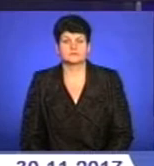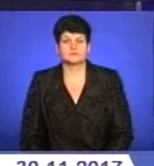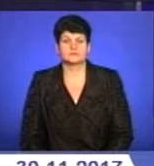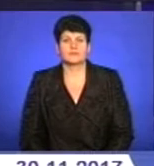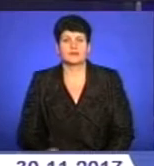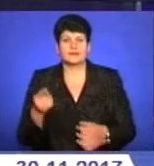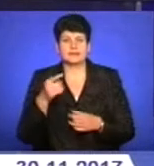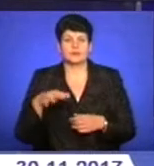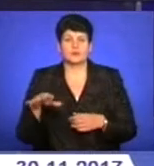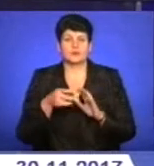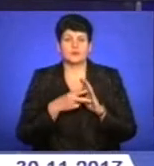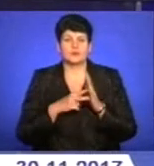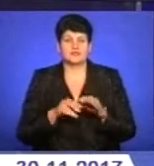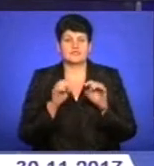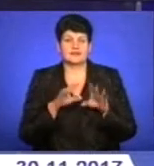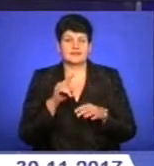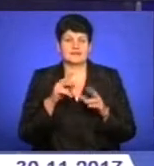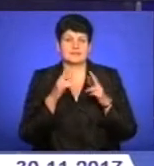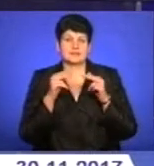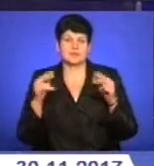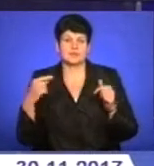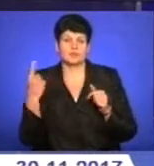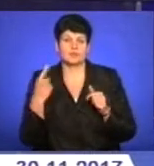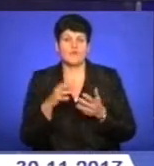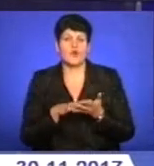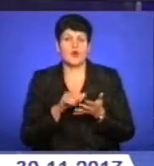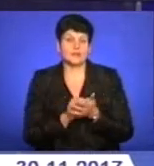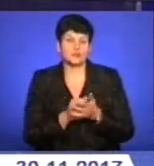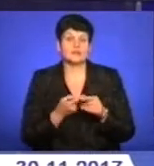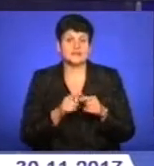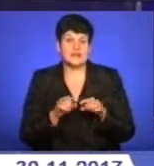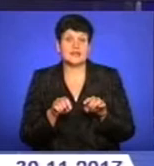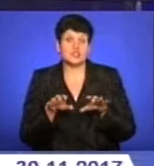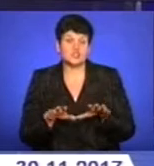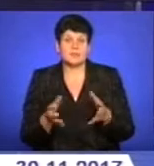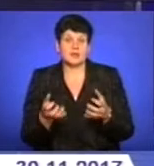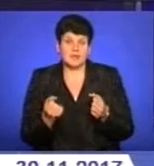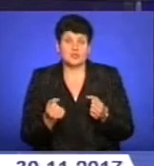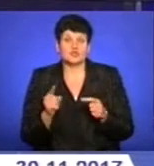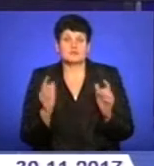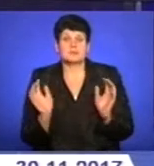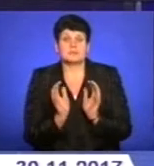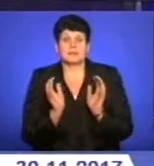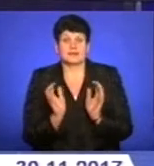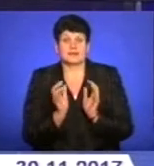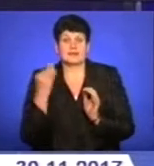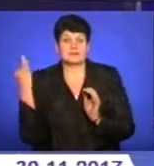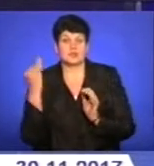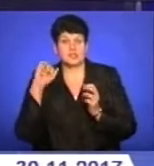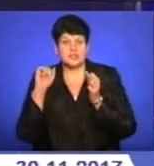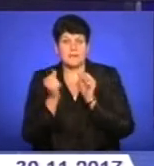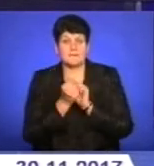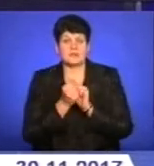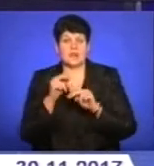На Тернопільщині планують здавати замки області в оренду. Таке рішення влада прийняла, аби зберегти історичні пам'ятки архітектури.